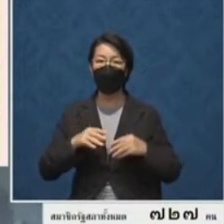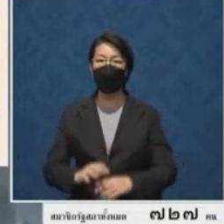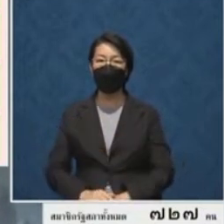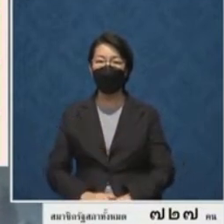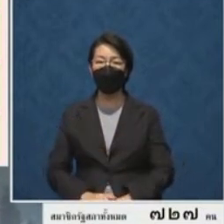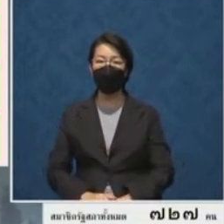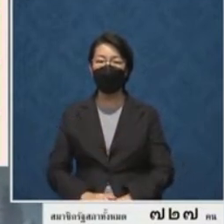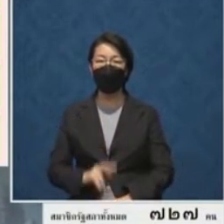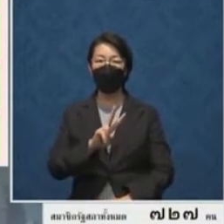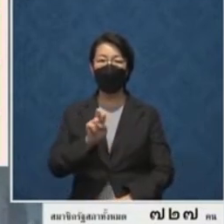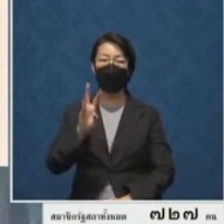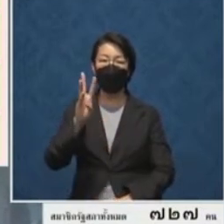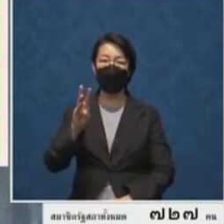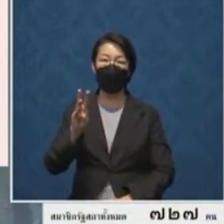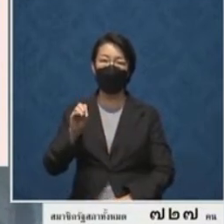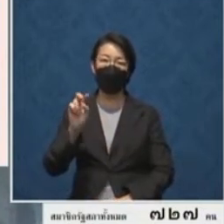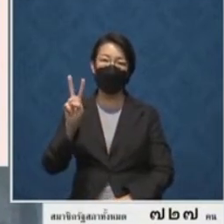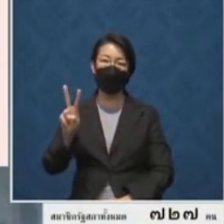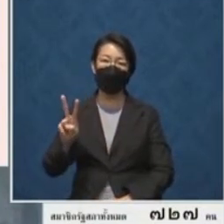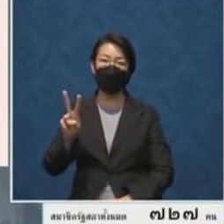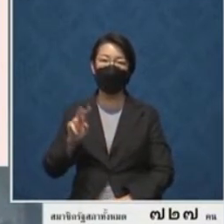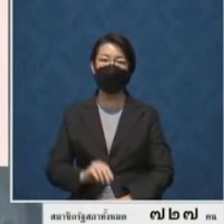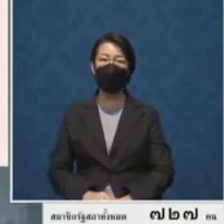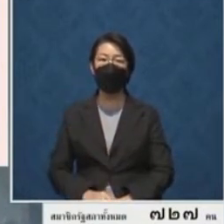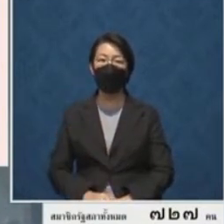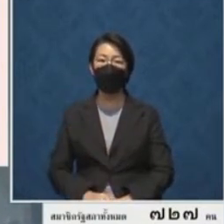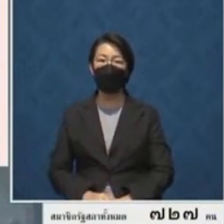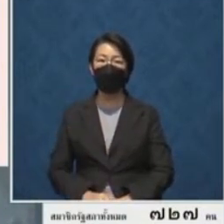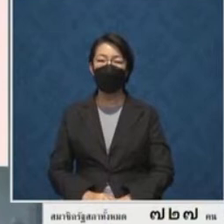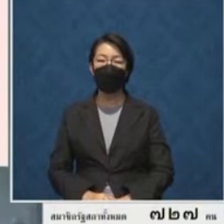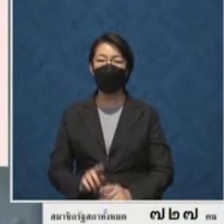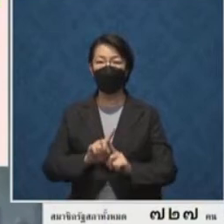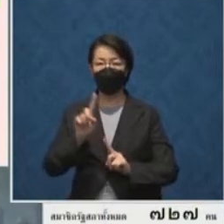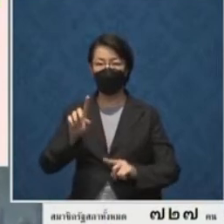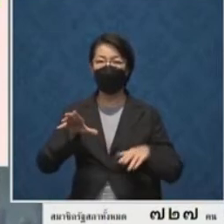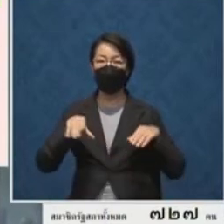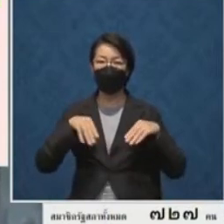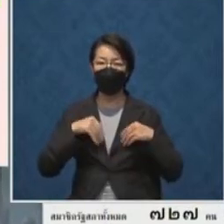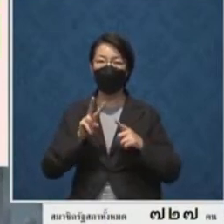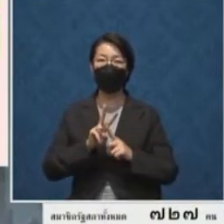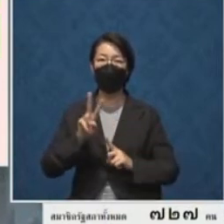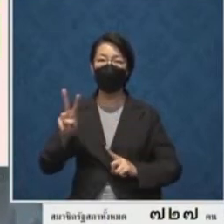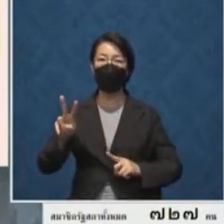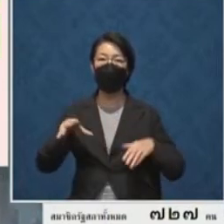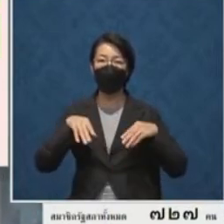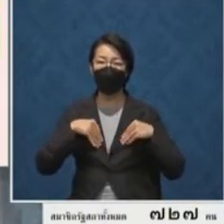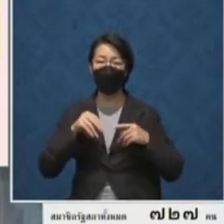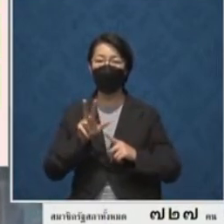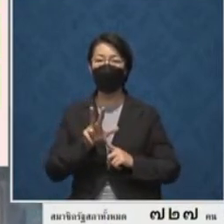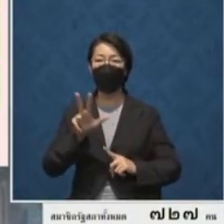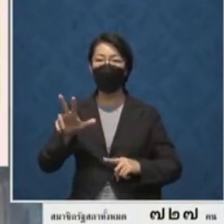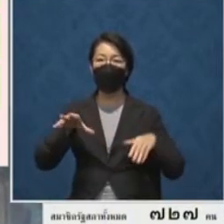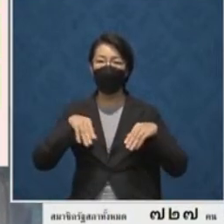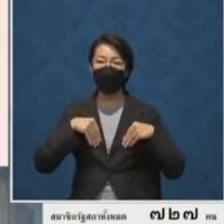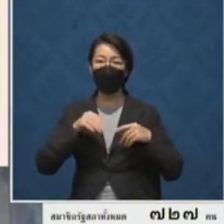นางสาวแนนบุญธิดาสมชัย 1รับหลักการ2รับหลักการ3รับหลักการ4รับหลักการ